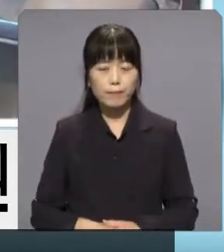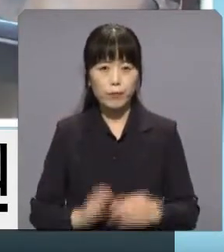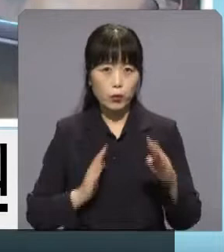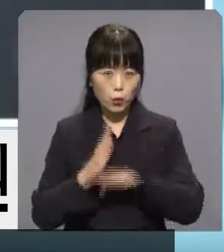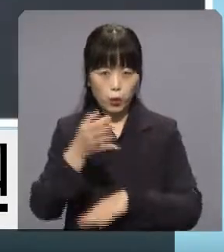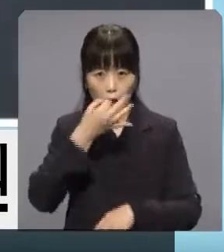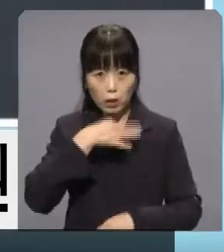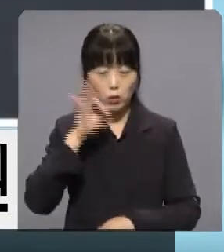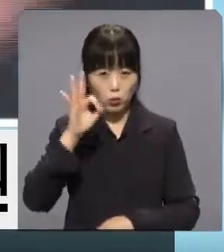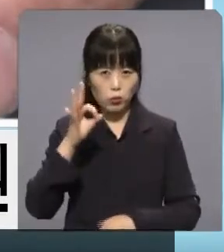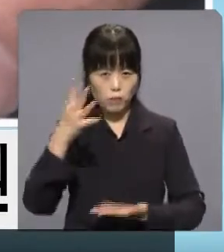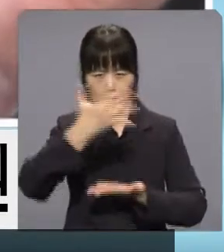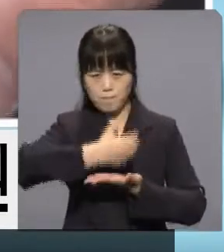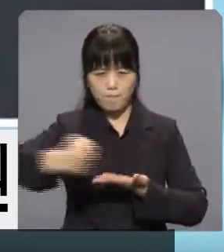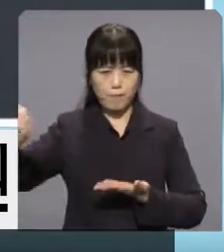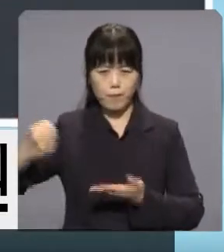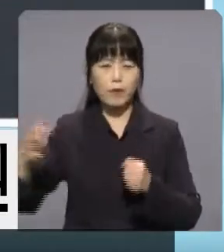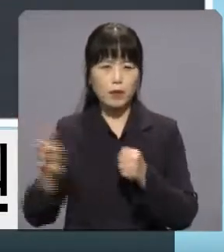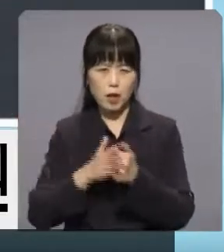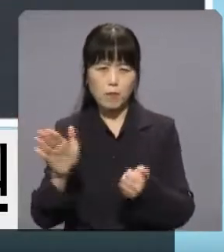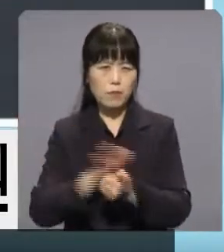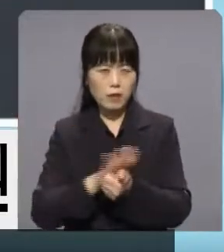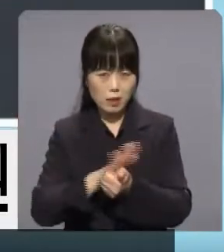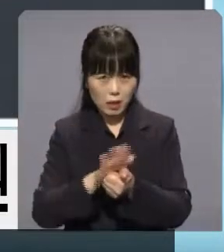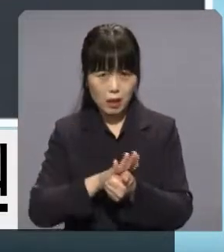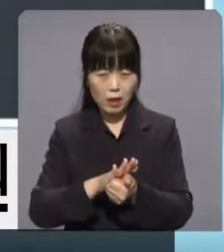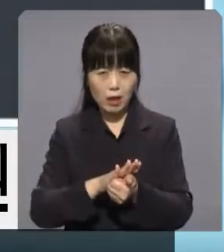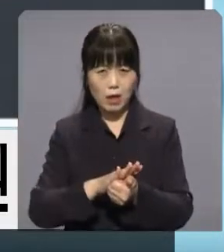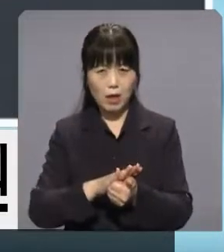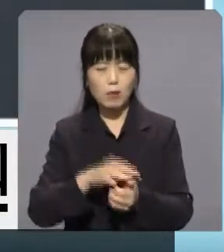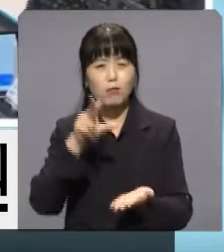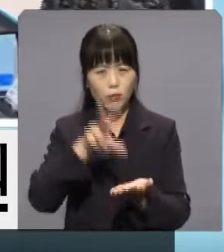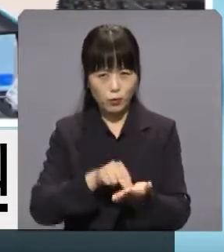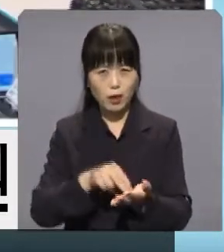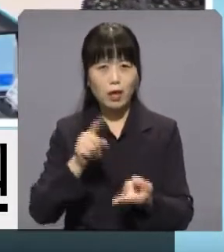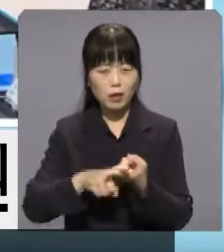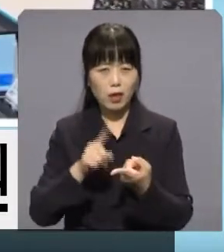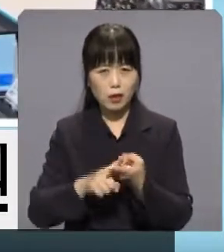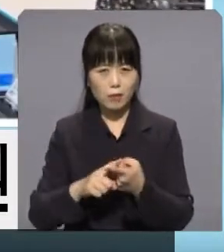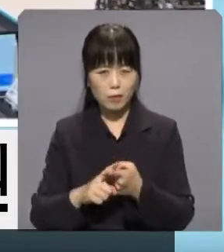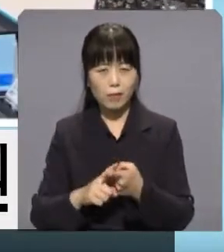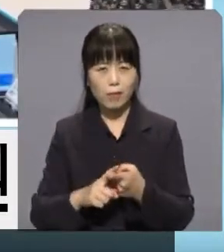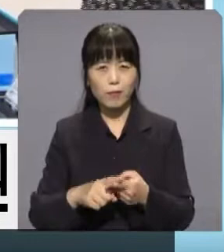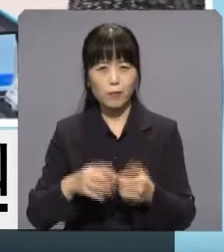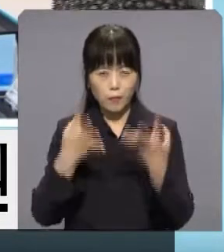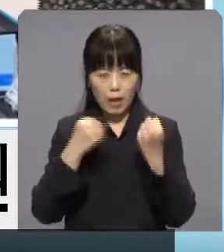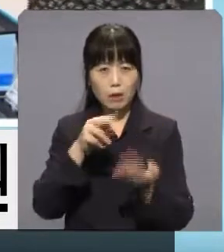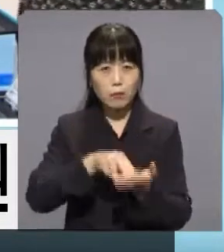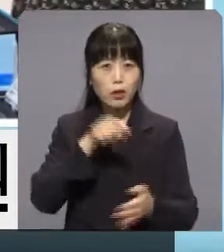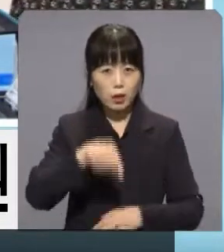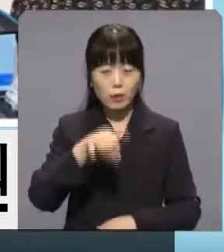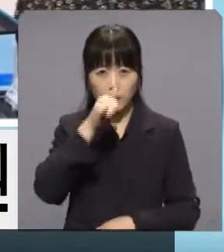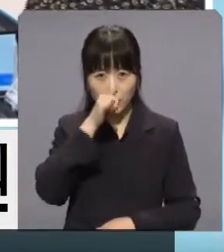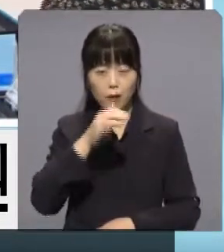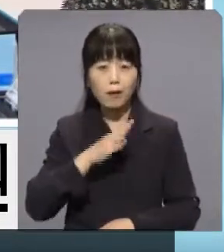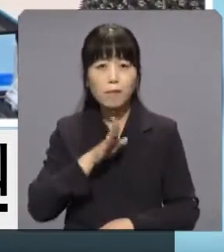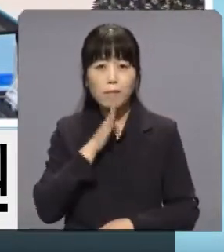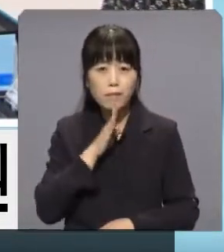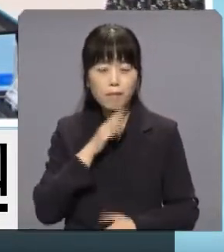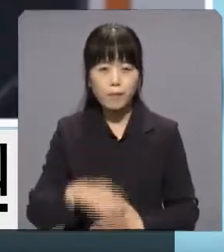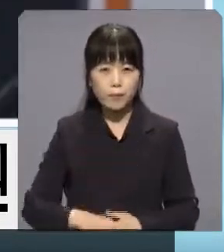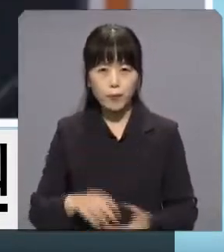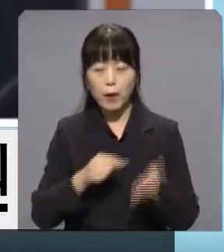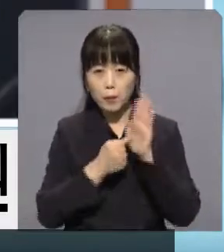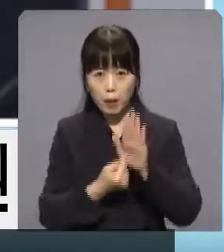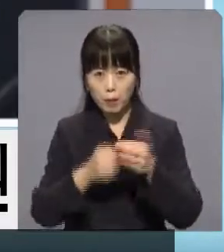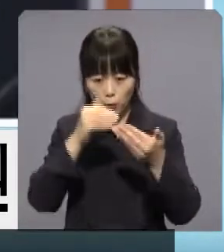초과 이윤을 막대하게 가져가면서 특혜 시비에 휘말리는 등 많은 문제점을 노출한 것도 사실입니다 그래서 이번 어제 발표한